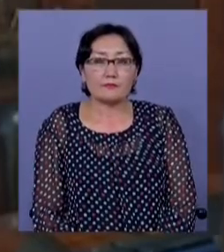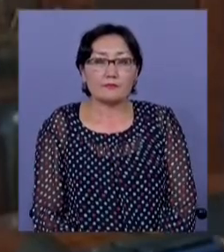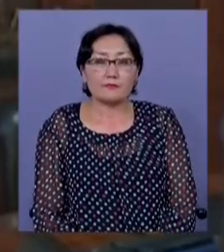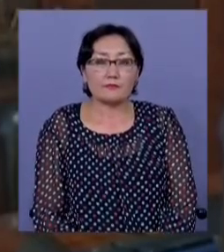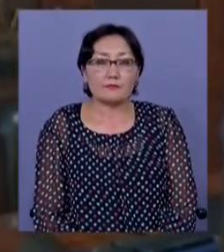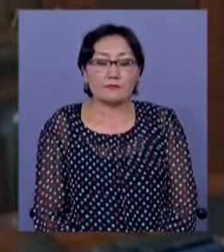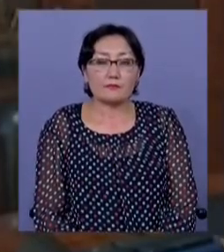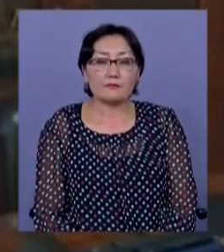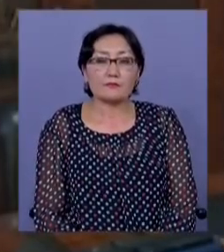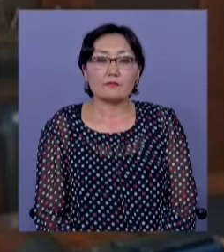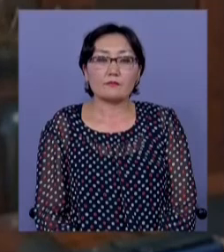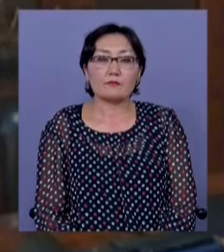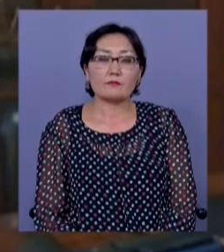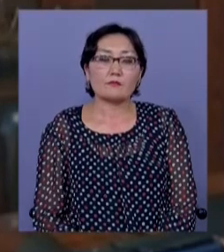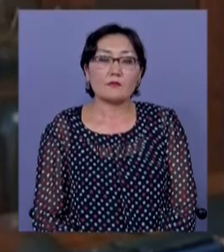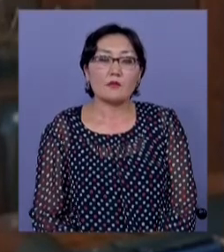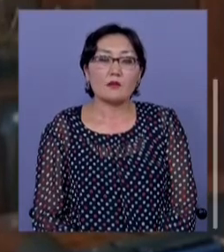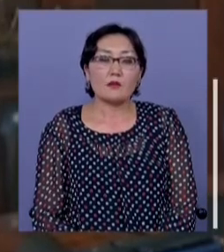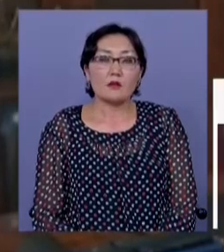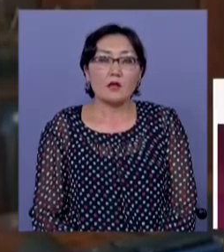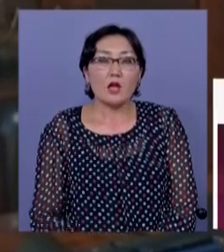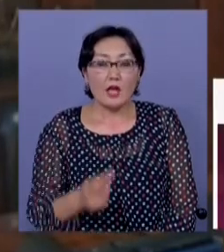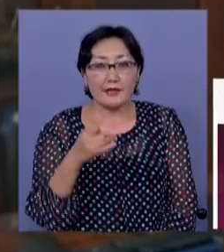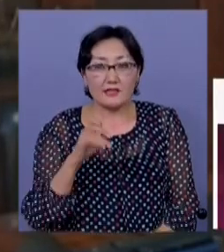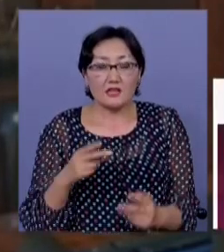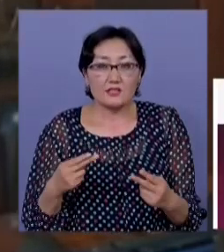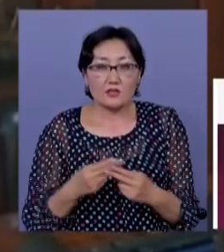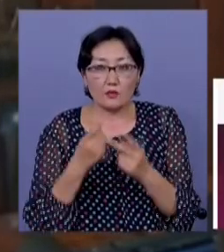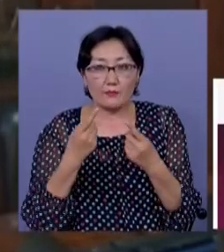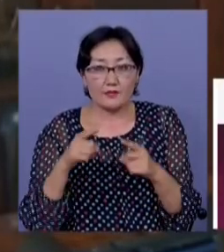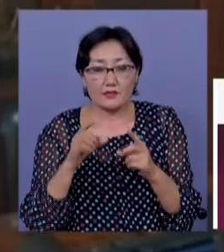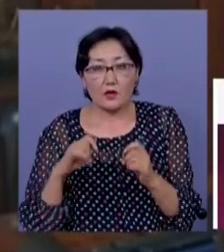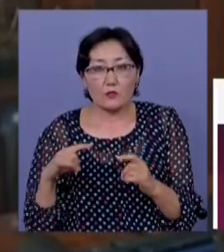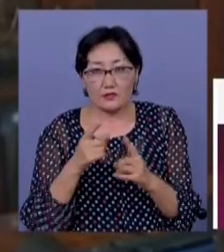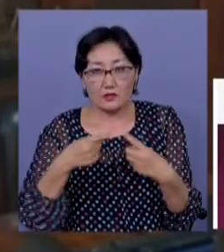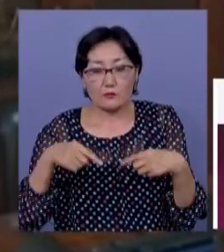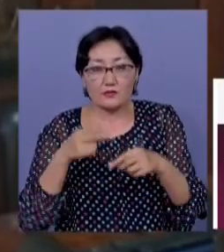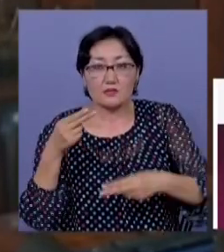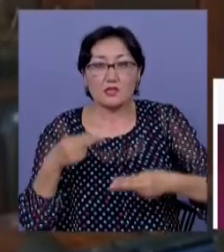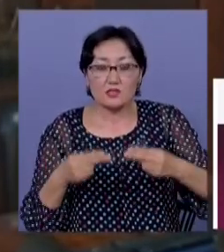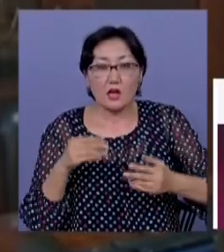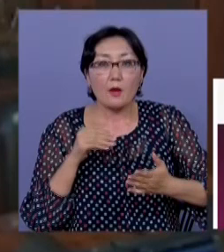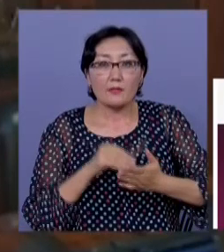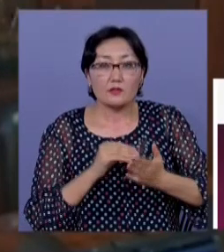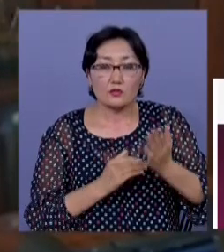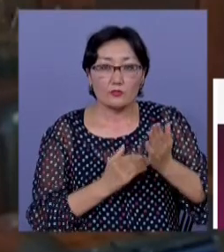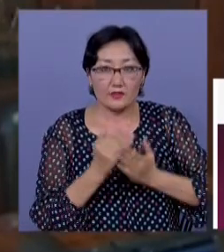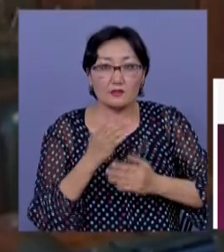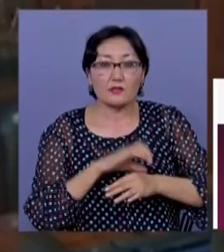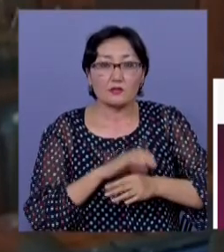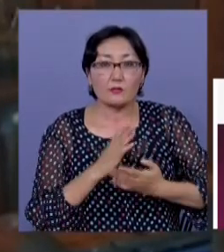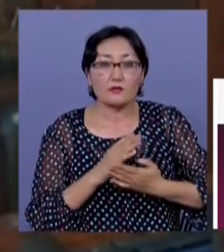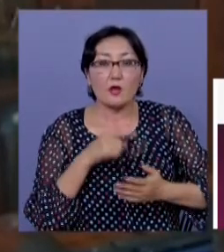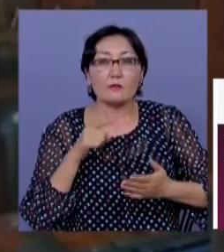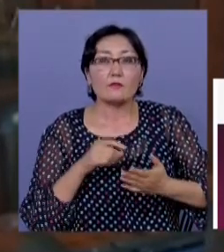Значительное превышение цены у Air Astana. Air Астананың басқа әуе компаниялармен салыстырғанда бағаны шарықтатқанын анықтадық.